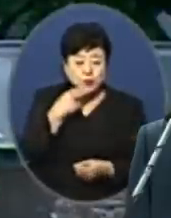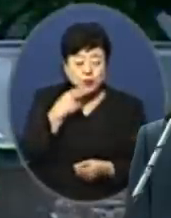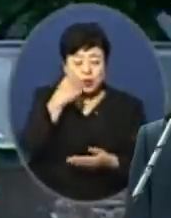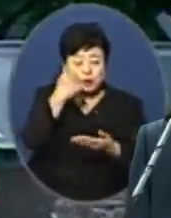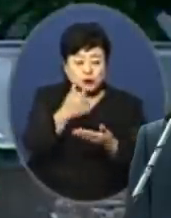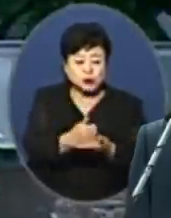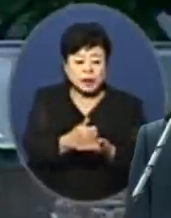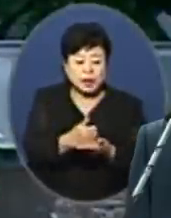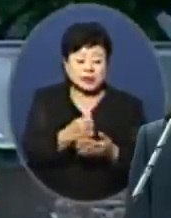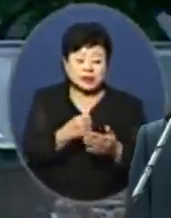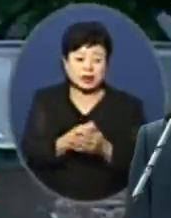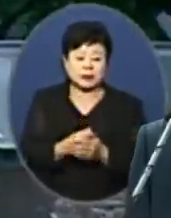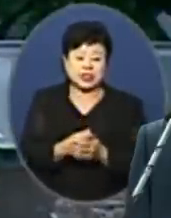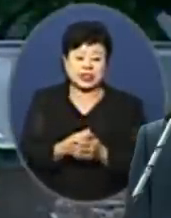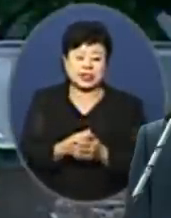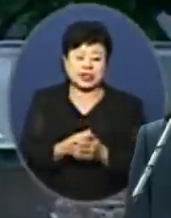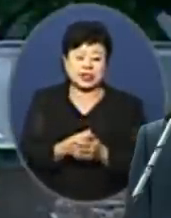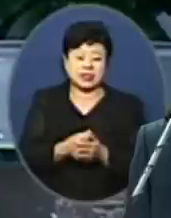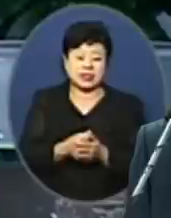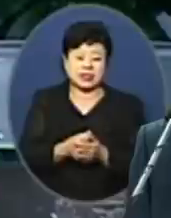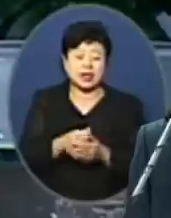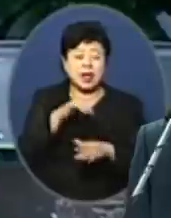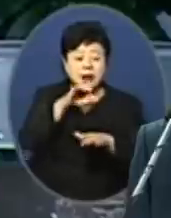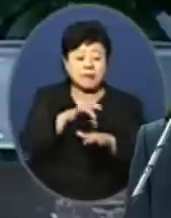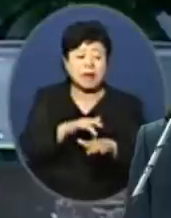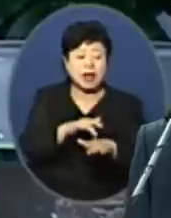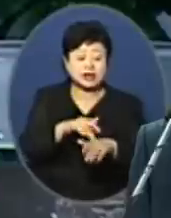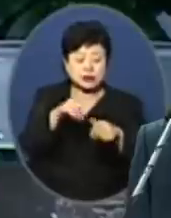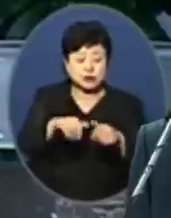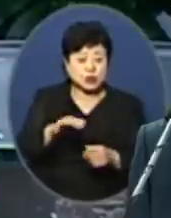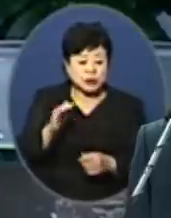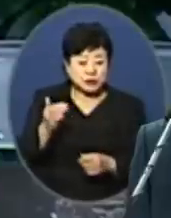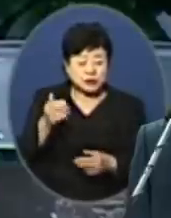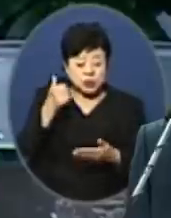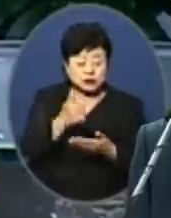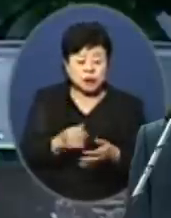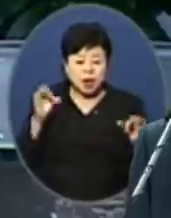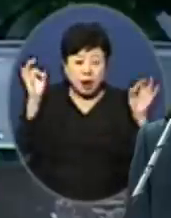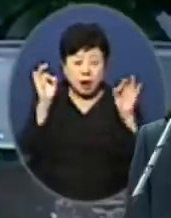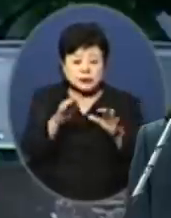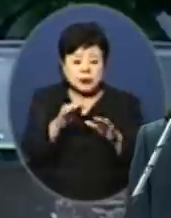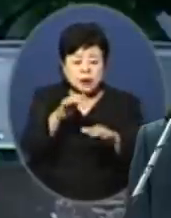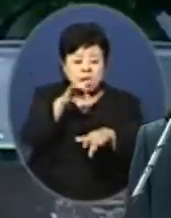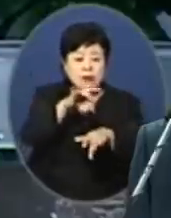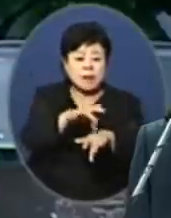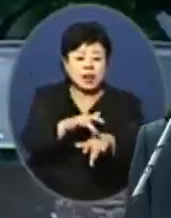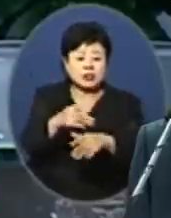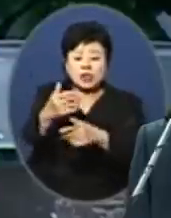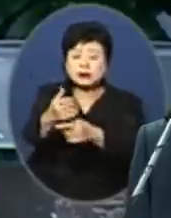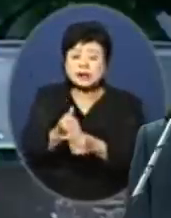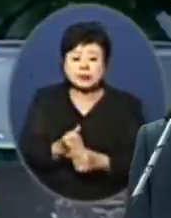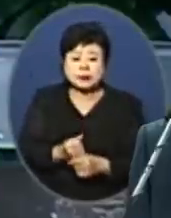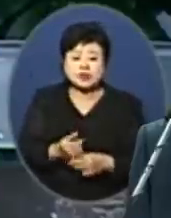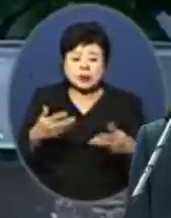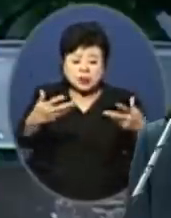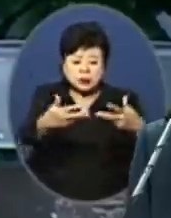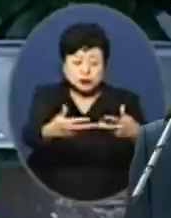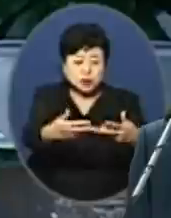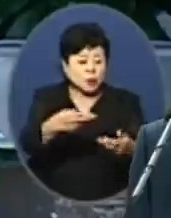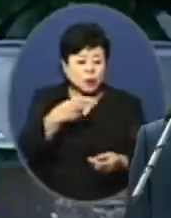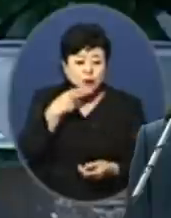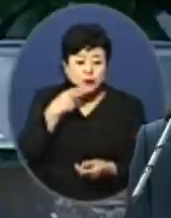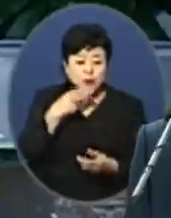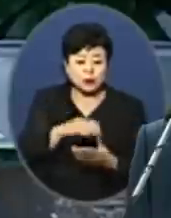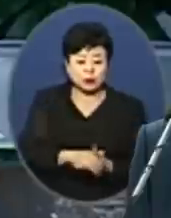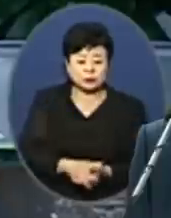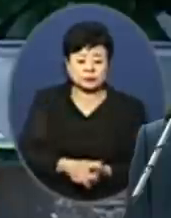죄 때문에 마귀의 종이 되었는데 죄가 없으니까 마귀가 우리를 붙잡아 놓을 아무런 힘이 없는